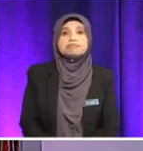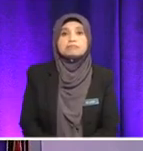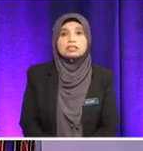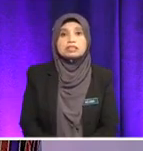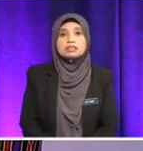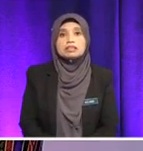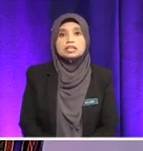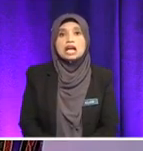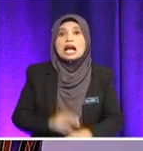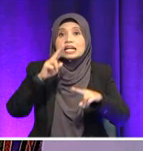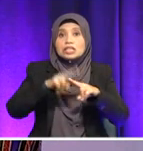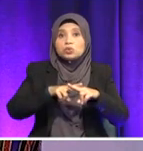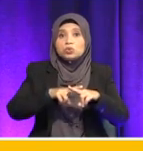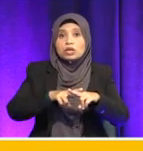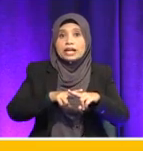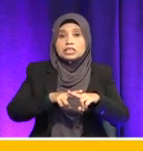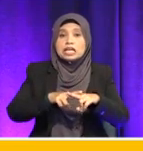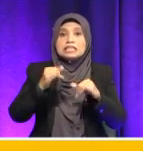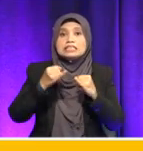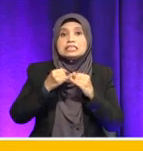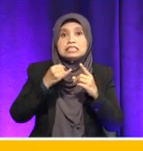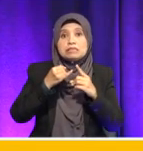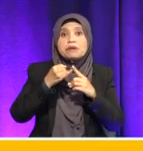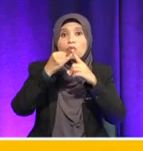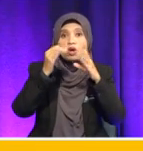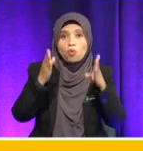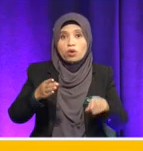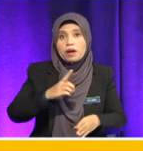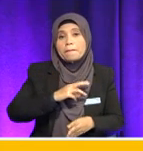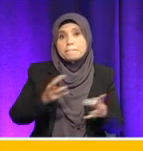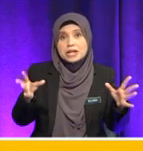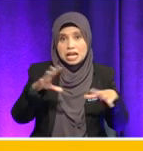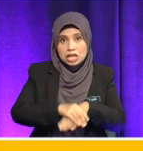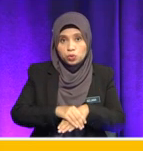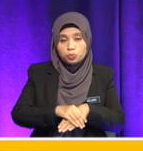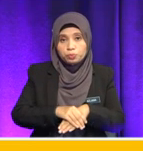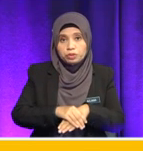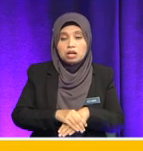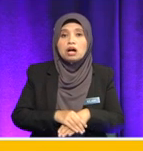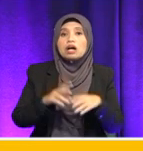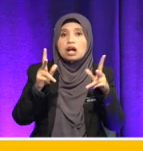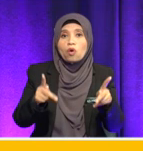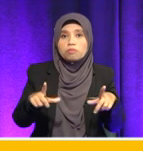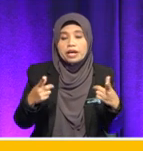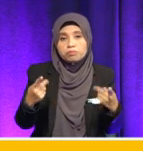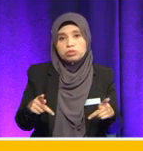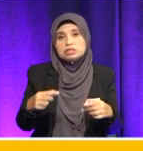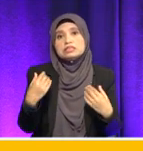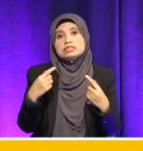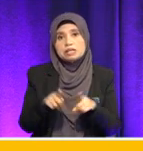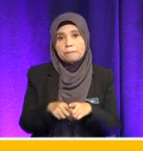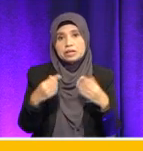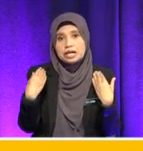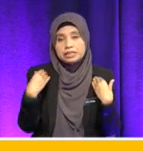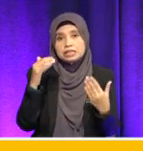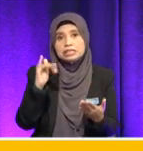yaitu ketika istimewa orang Melayu dan kepentingan sah kaum lain orang Melayu ada kedudukan istimewanya dan kaum lain juga mempunyai kepentingan sah